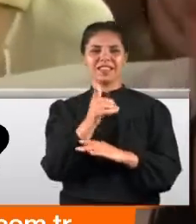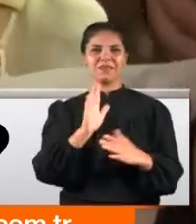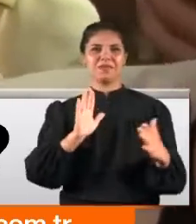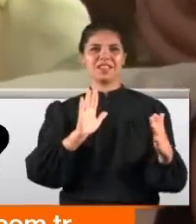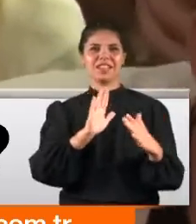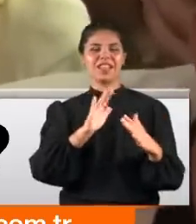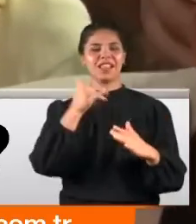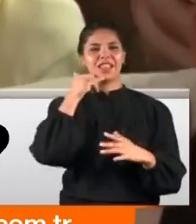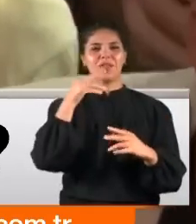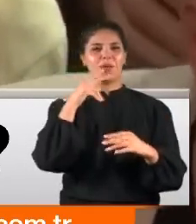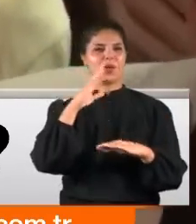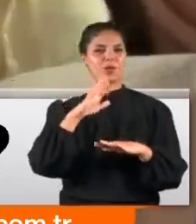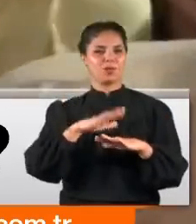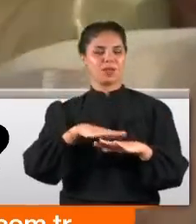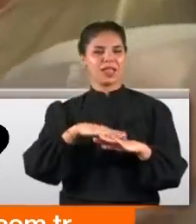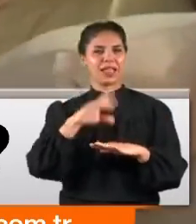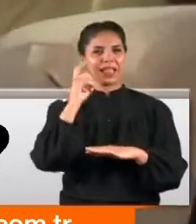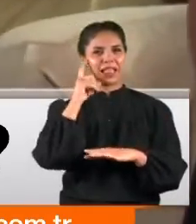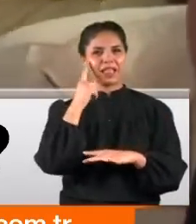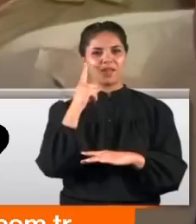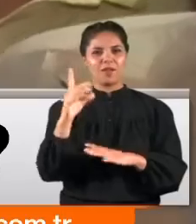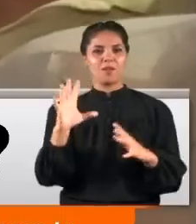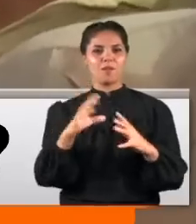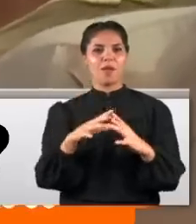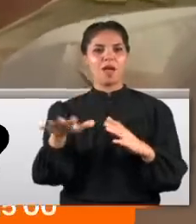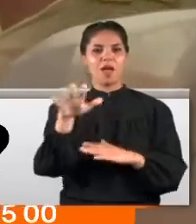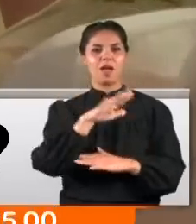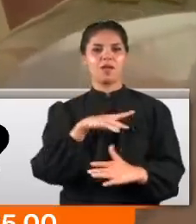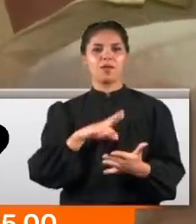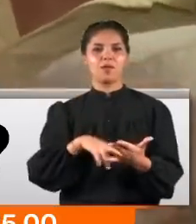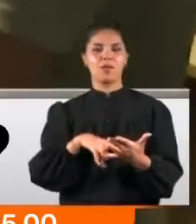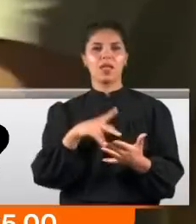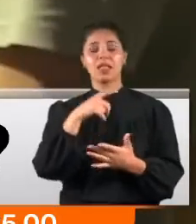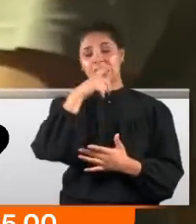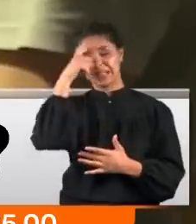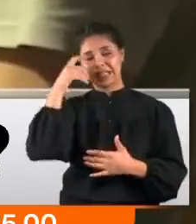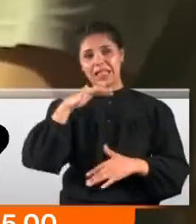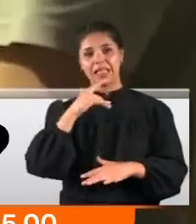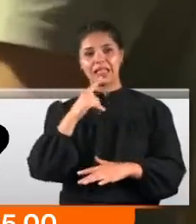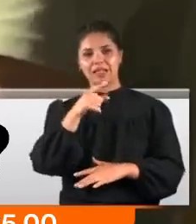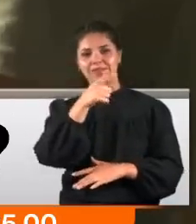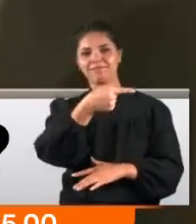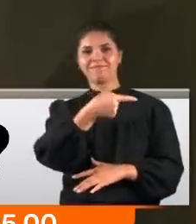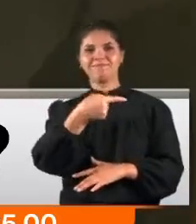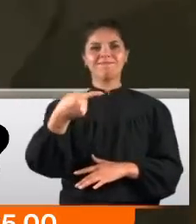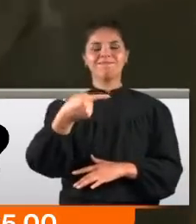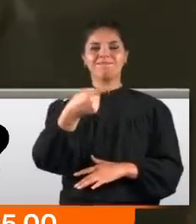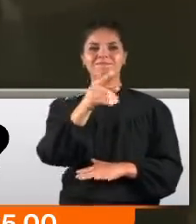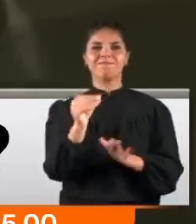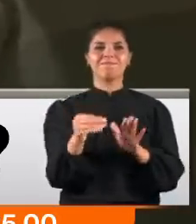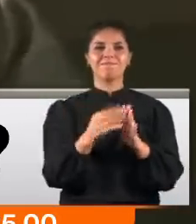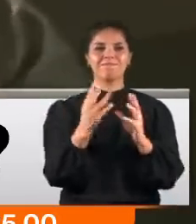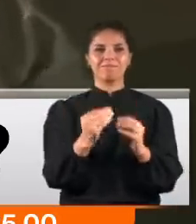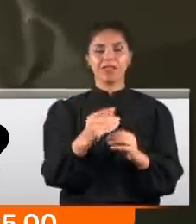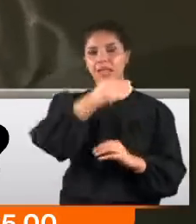karşısında yaptığı telefon görüşmesi iddiaya göre parti tabanında samimi bulunmadı. Hatta hanesine eksi puan olarak yazıldı.